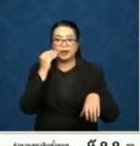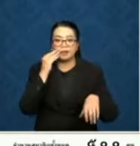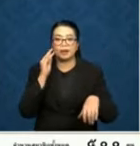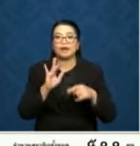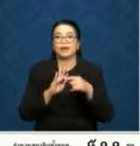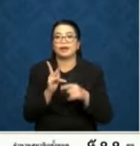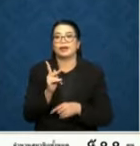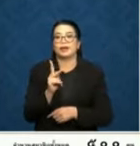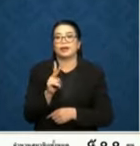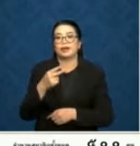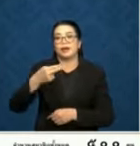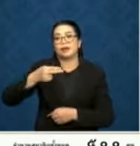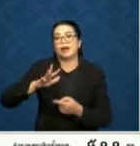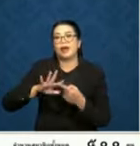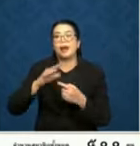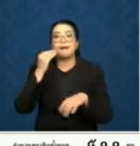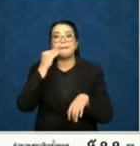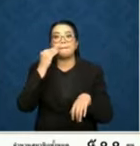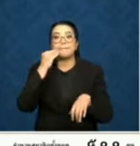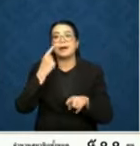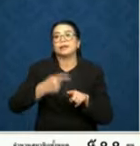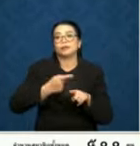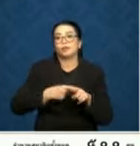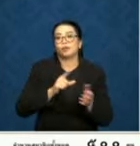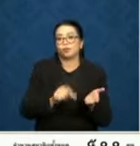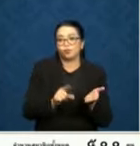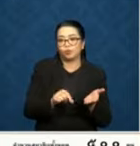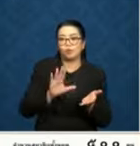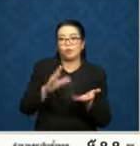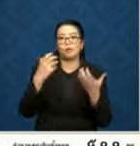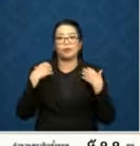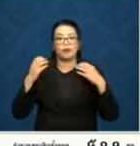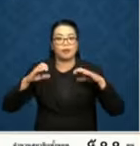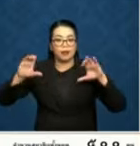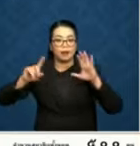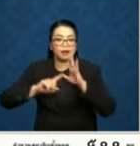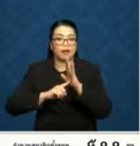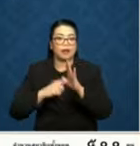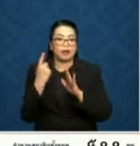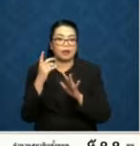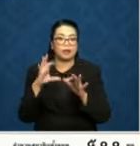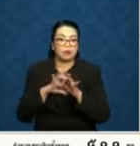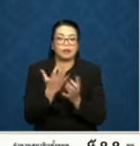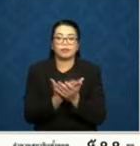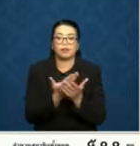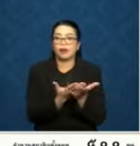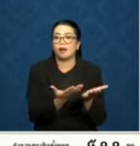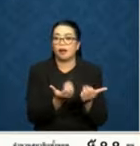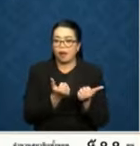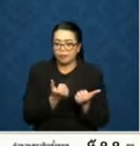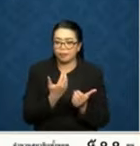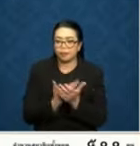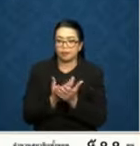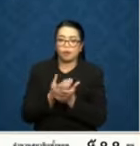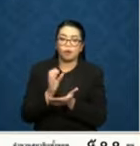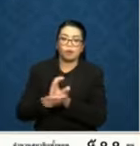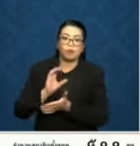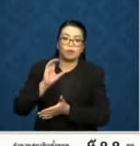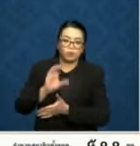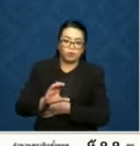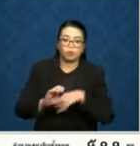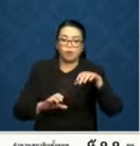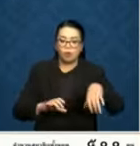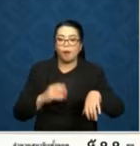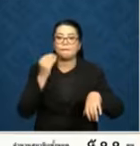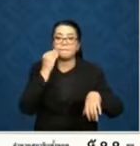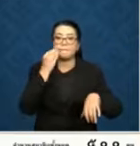ต้องขขักหที่ทานซอๆ ไดมควเป็ห่วงในประเดเรื่องแรก เกี่ยวกับเรื่องรายรบแล้วก็เงิลงทุนของการเคหา